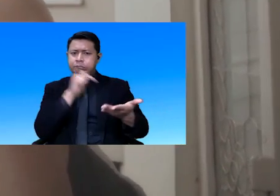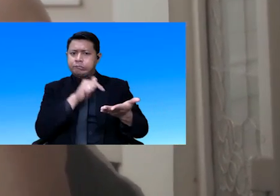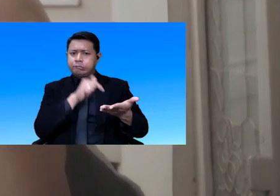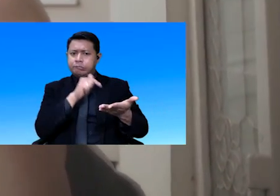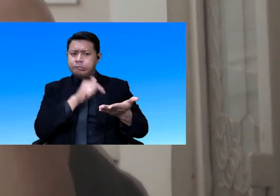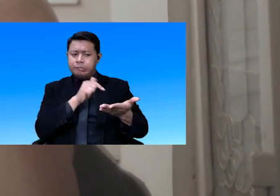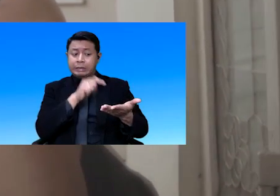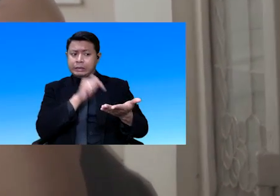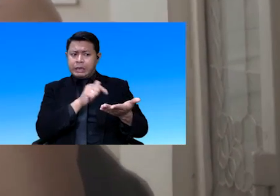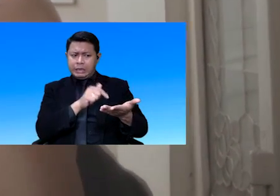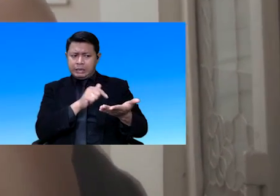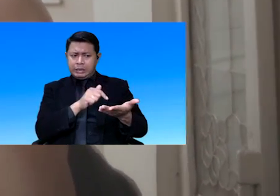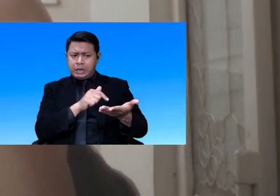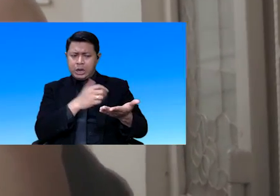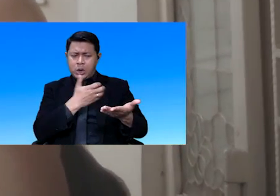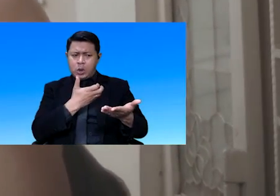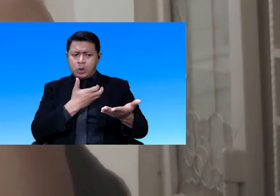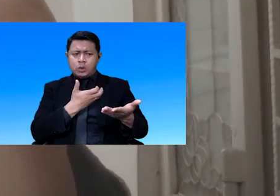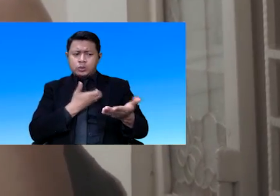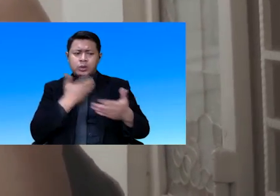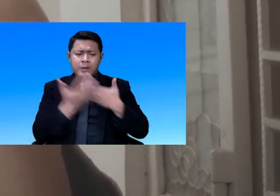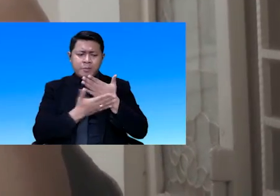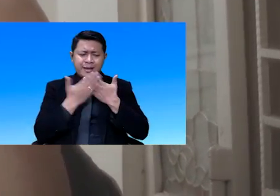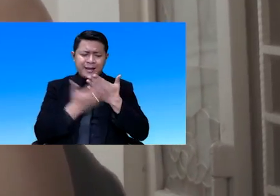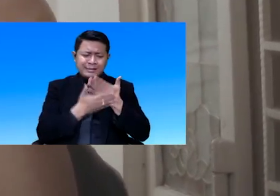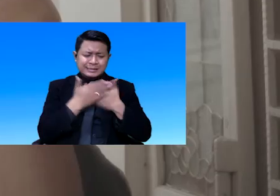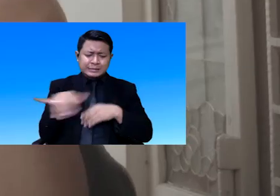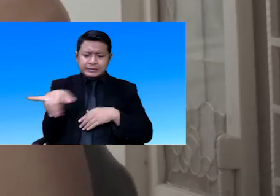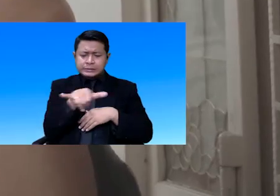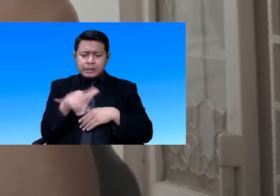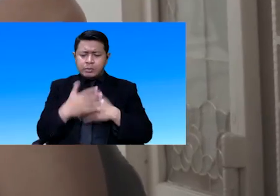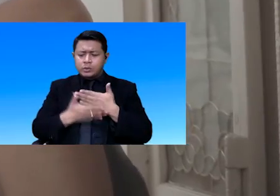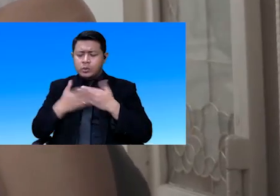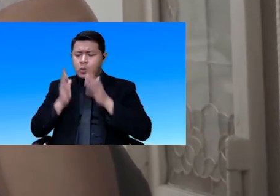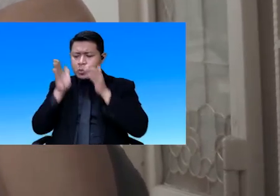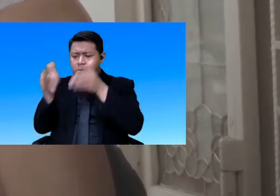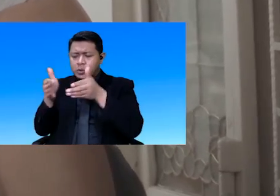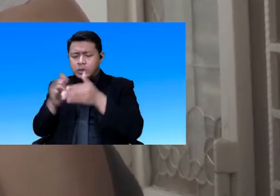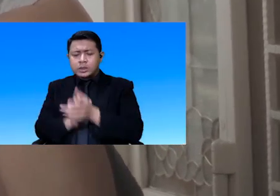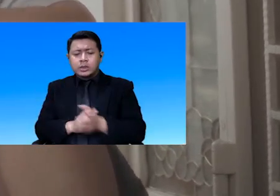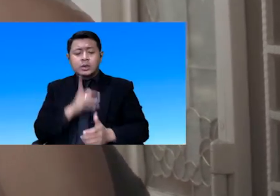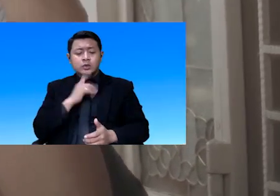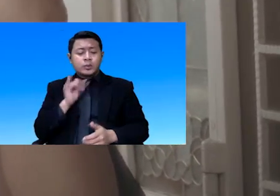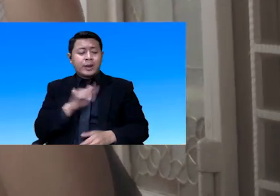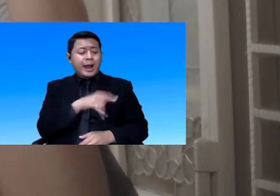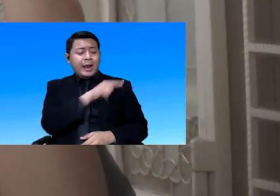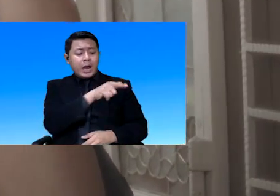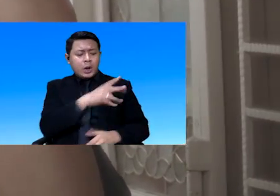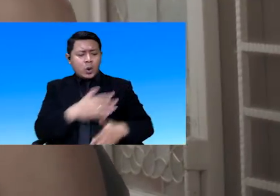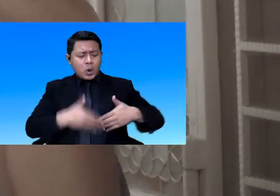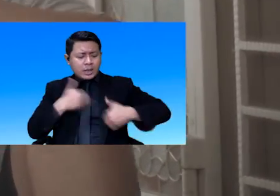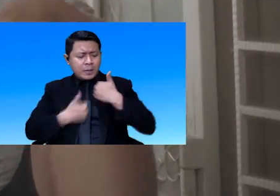Dia ini suka kali mengasihi sesama. Biar orang macam kau, anak muda ini, termotivasi